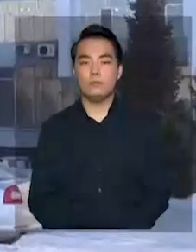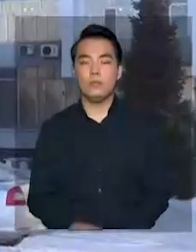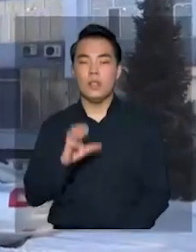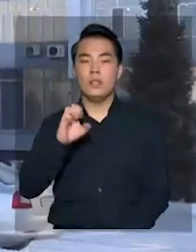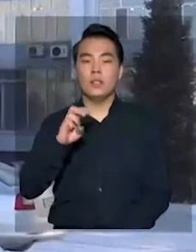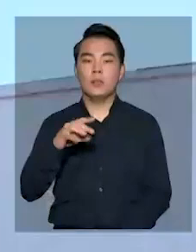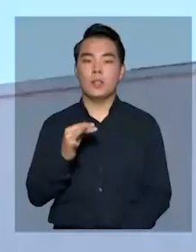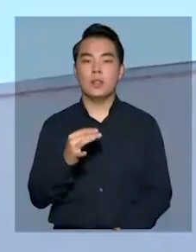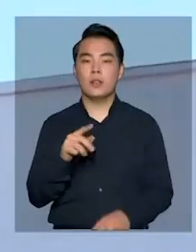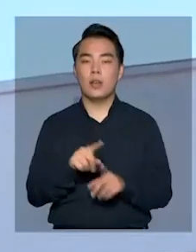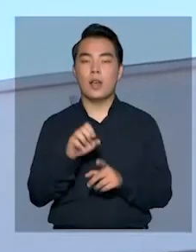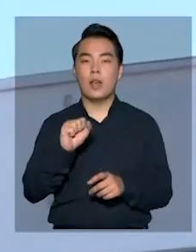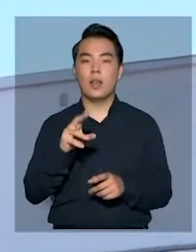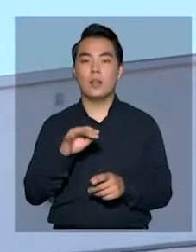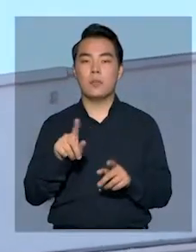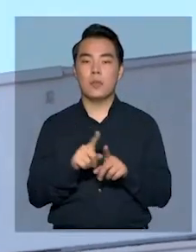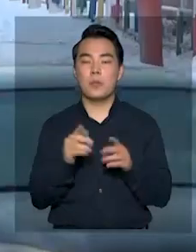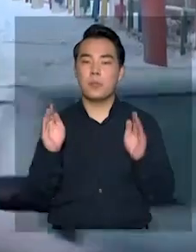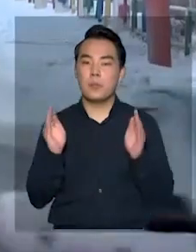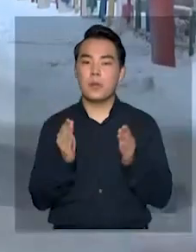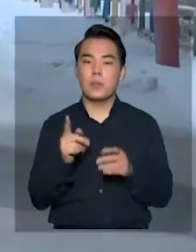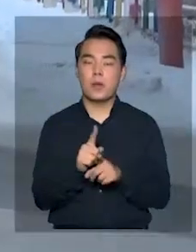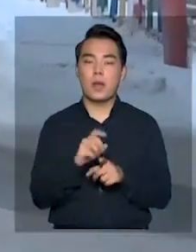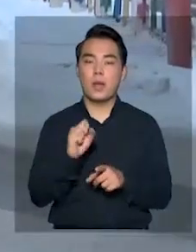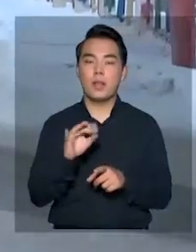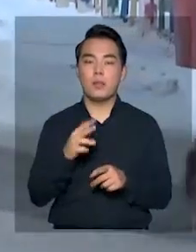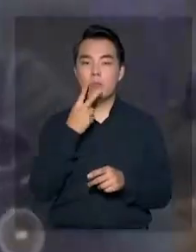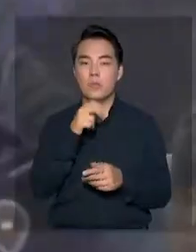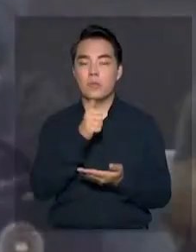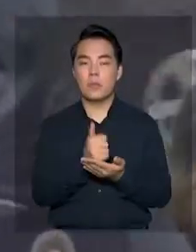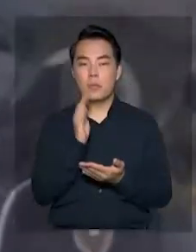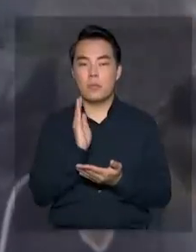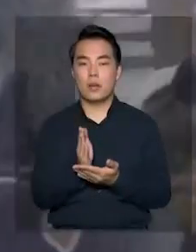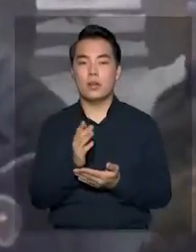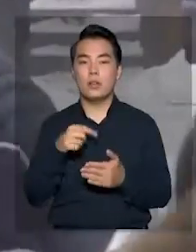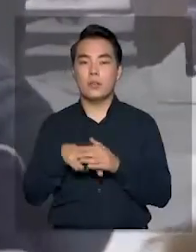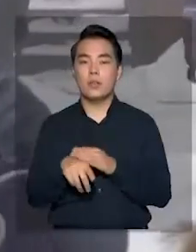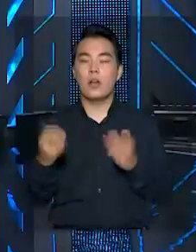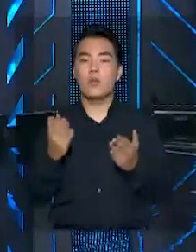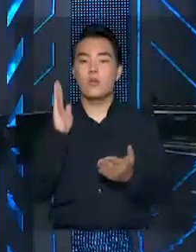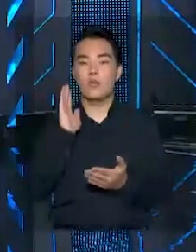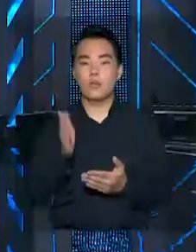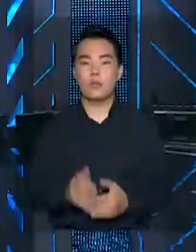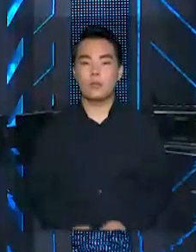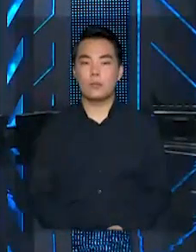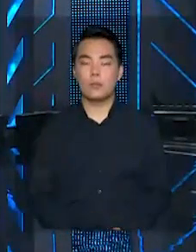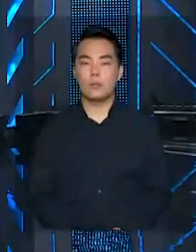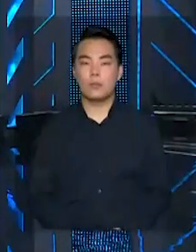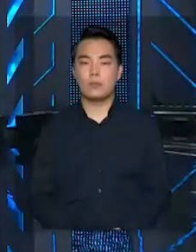Семейде мини-әкімдер пайда болды. Жаңа лауазым иелерінің міндеті қандай болмақ?